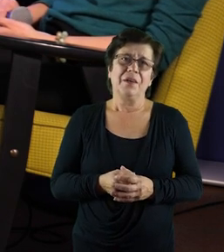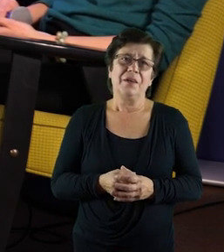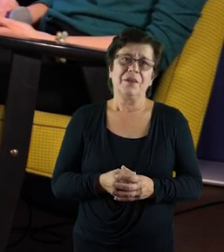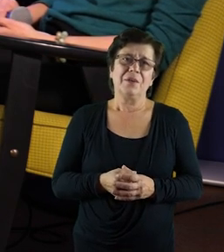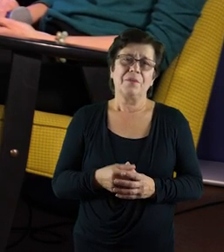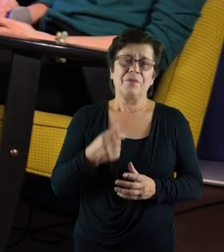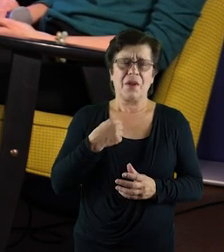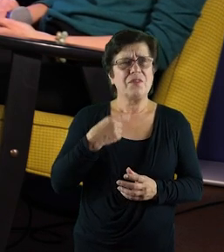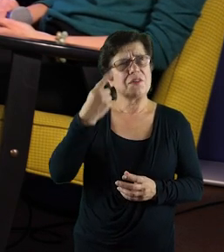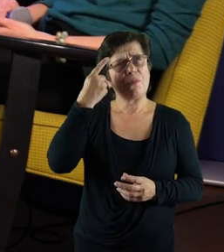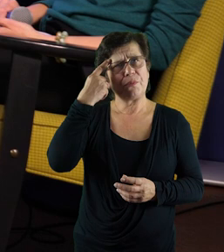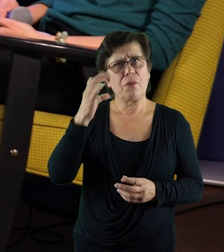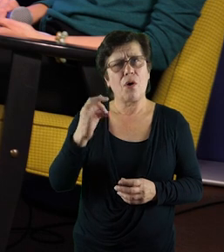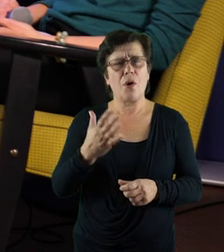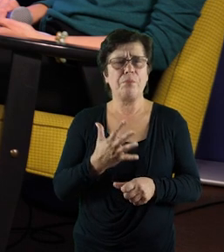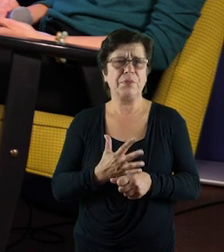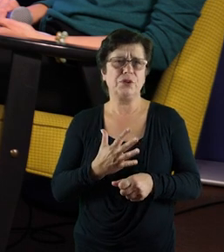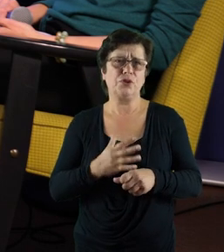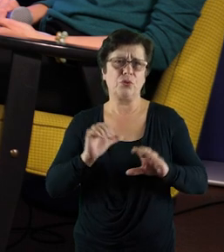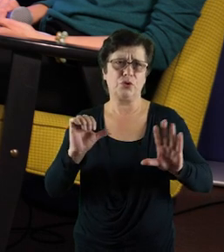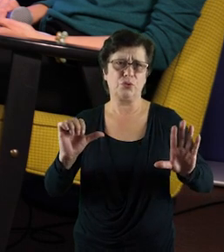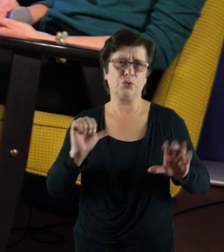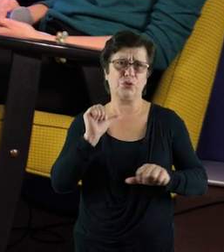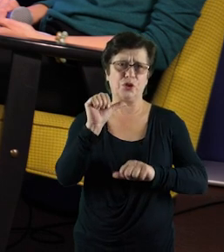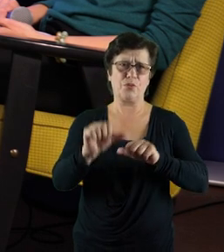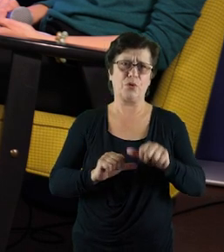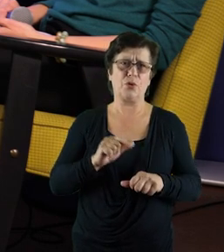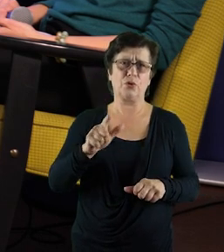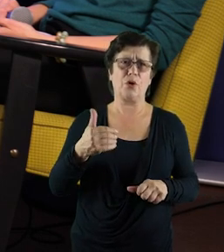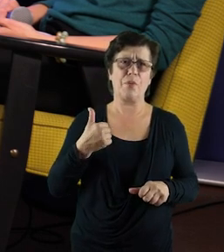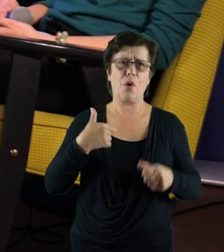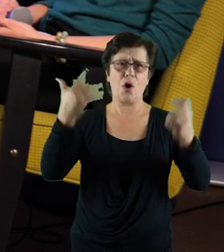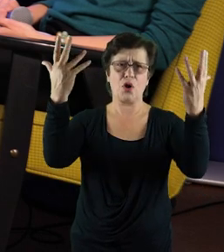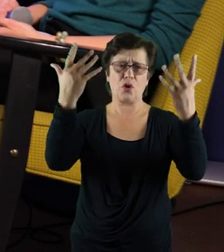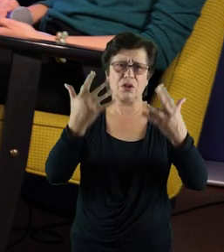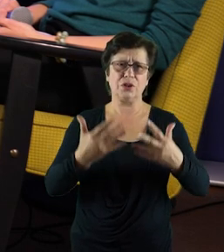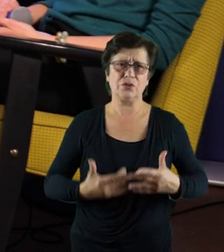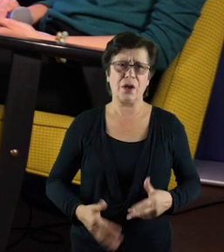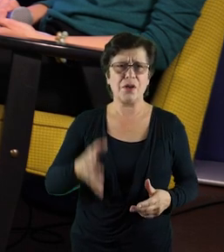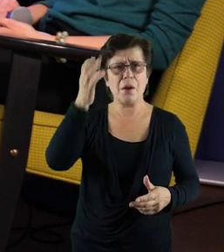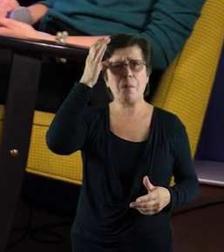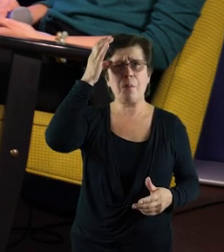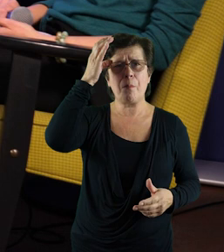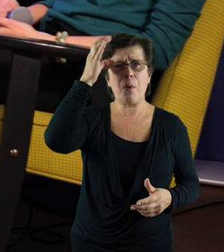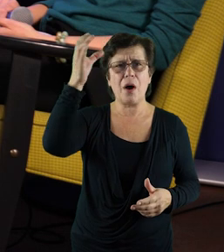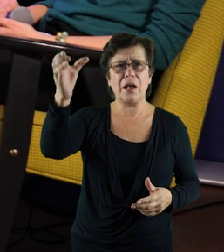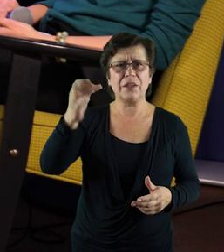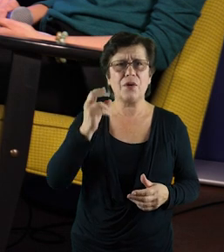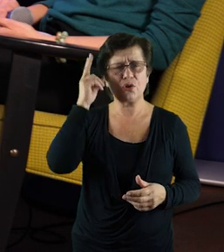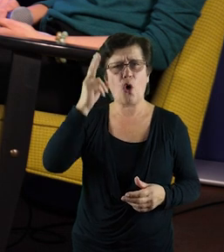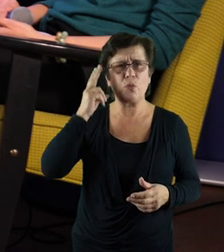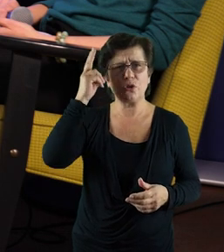że wspomniałeś o 56. Jakby to rozliczenie Przybosia z komunizmem nastąpiło